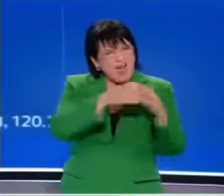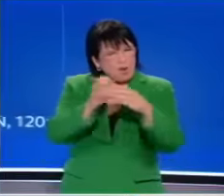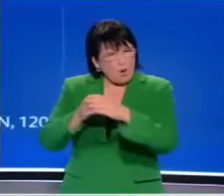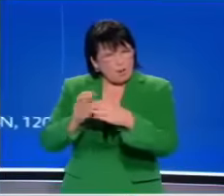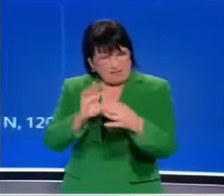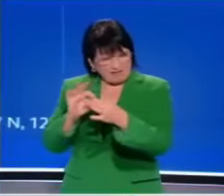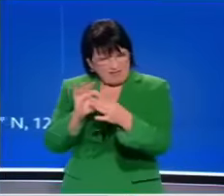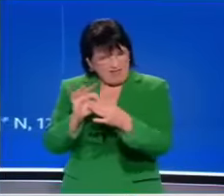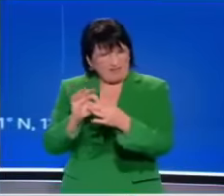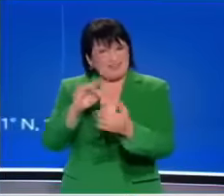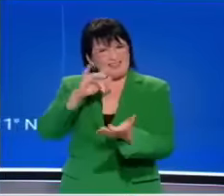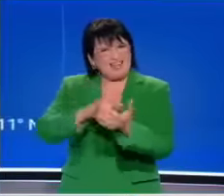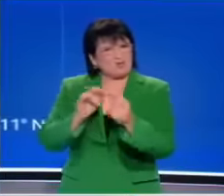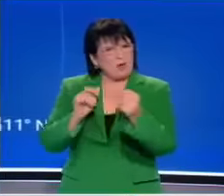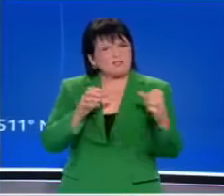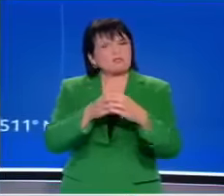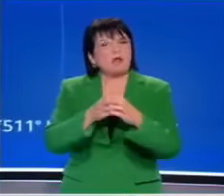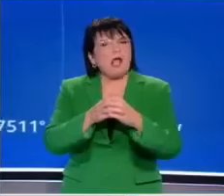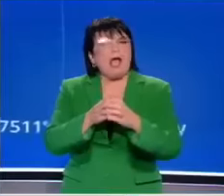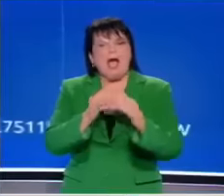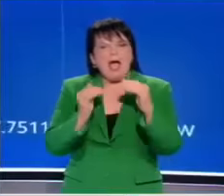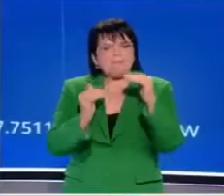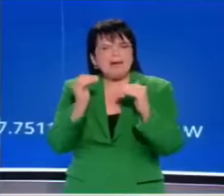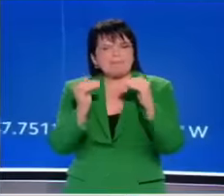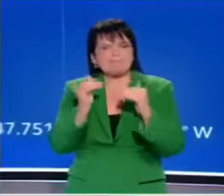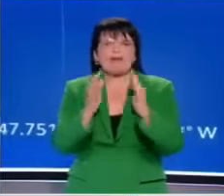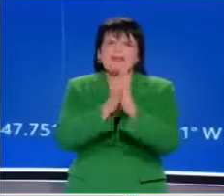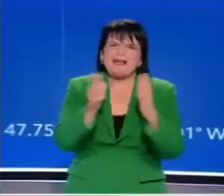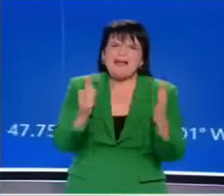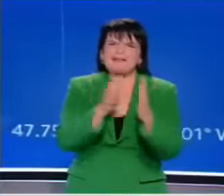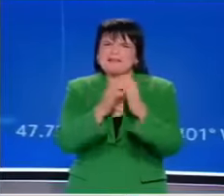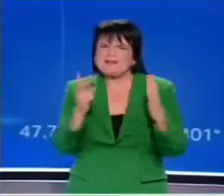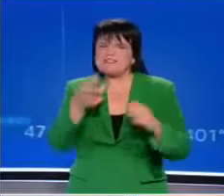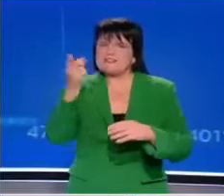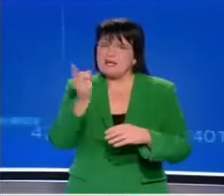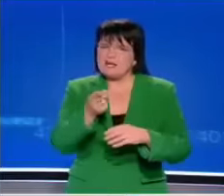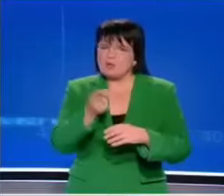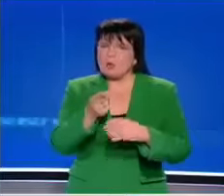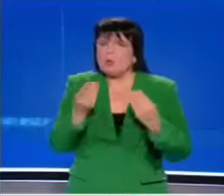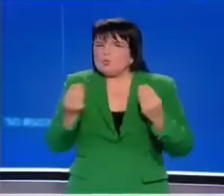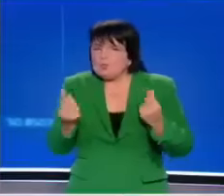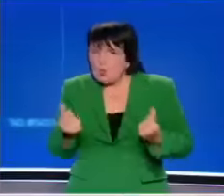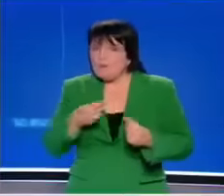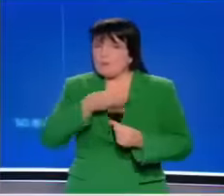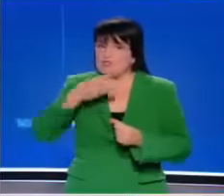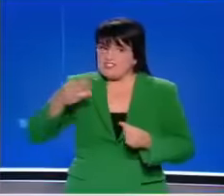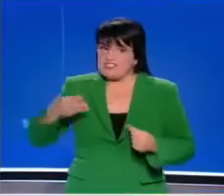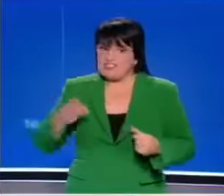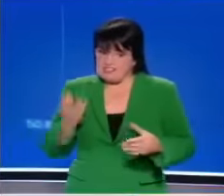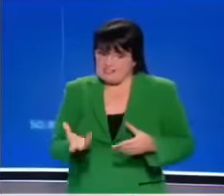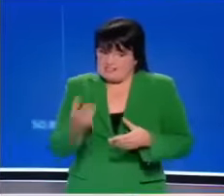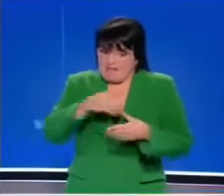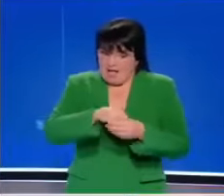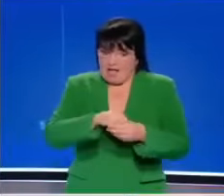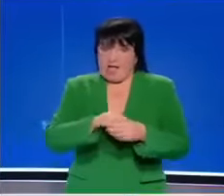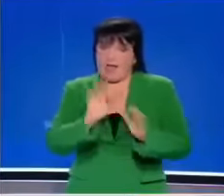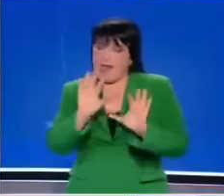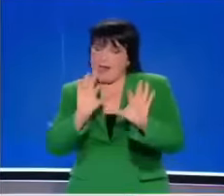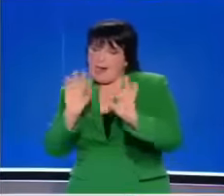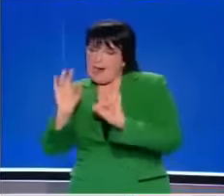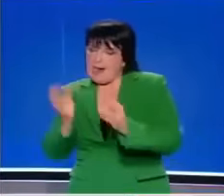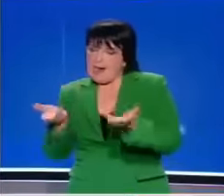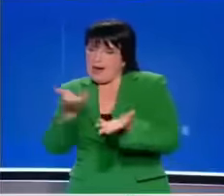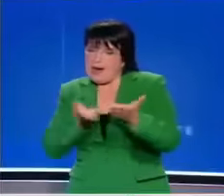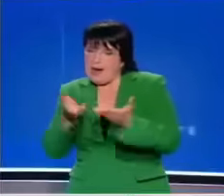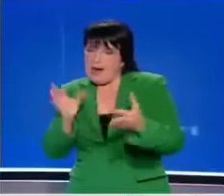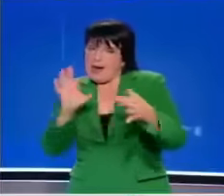στο χώρο της κέντρου αριστεράς αν όμως είναι κάπου εκεί το ποσοστό ας πούμε 16 17% πώς μπορείτε εσείς ο συριζα να είστε ένας εναλλακτικός πόλος